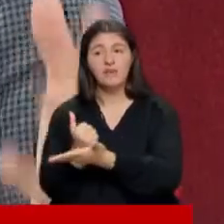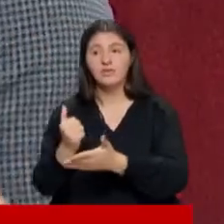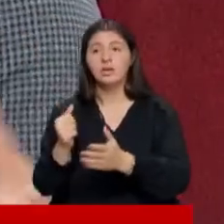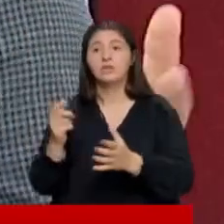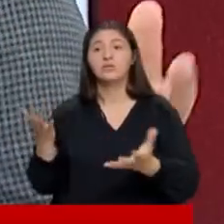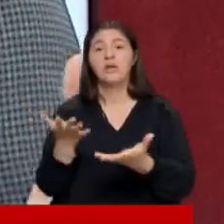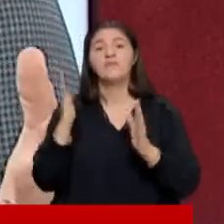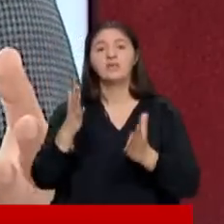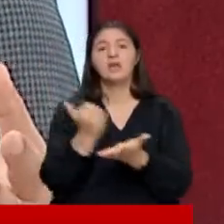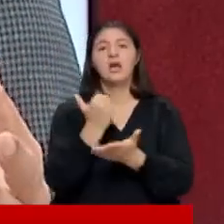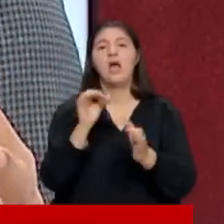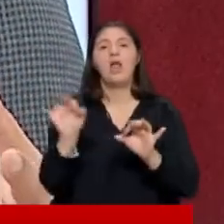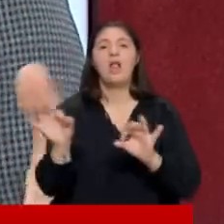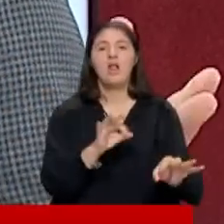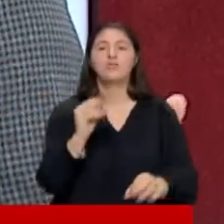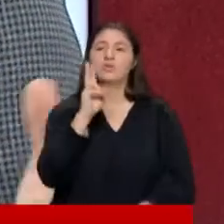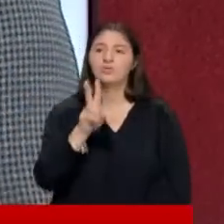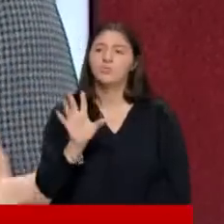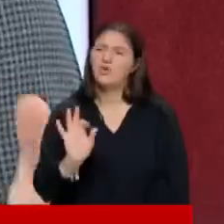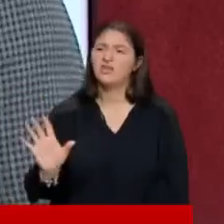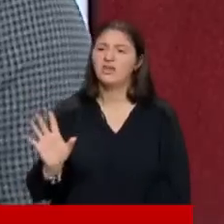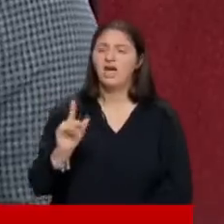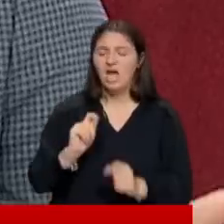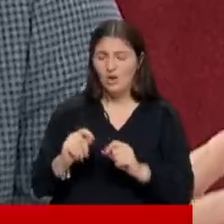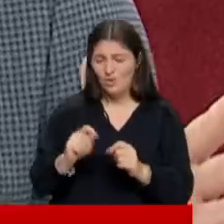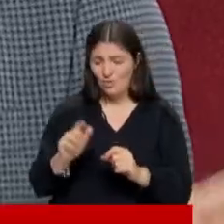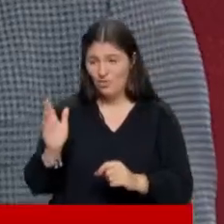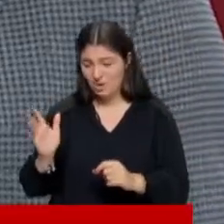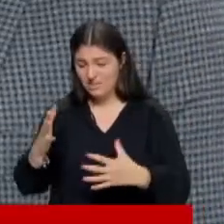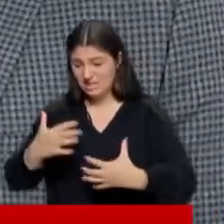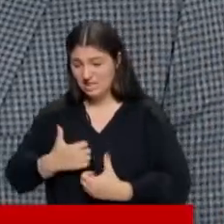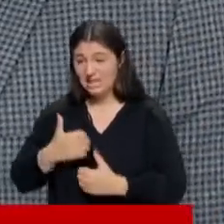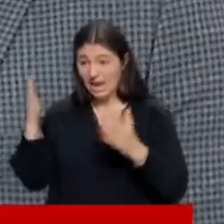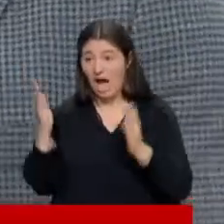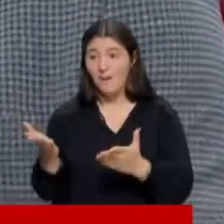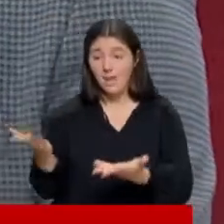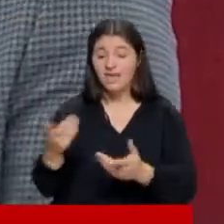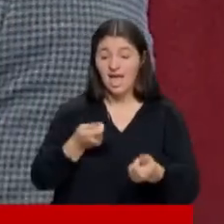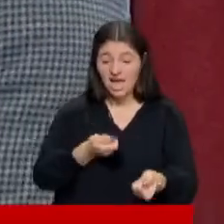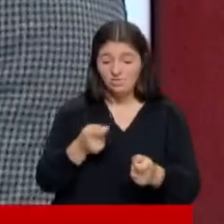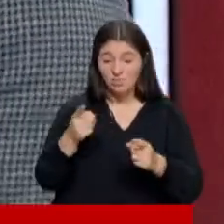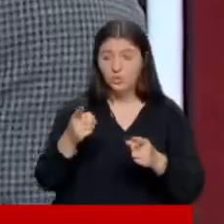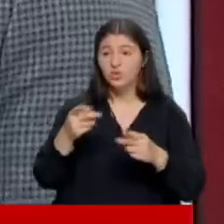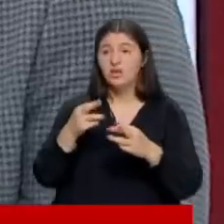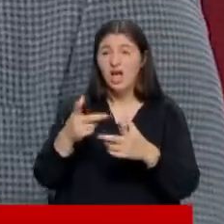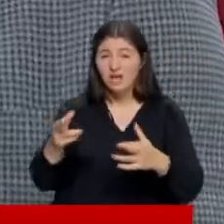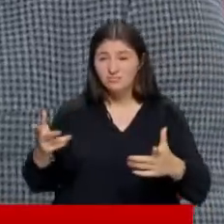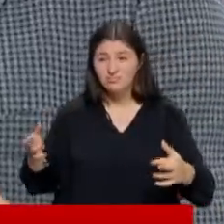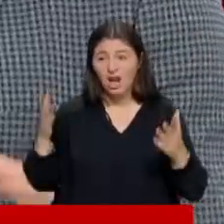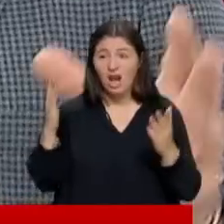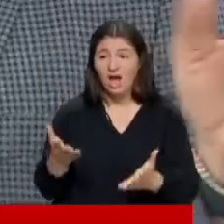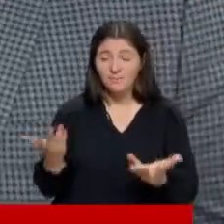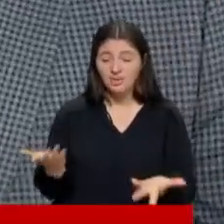perçinleyeceğini göreceğiz yani bu kadar ekonomik krize rağmen eğitimdeki bu çoraklaşmaya